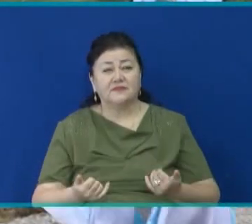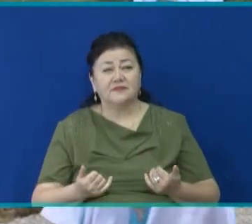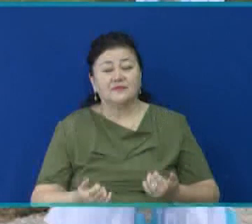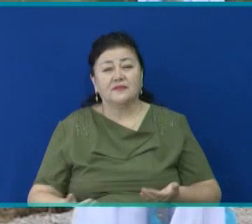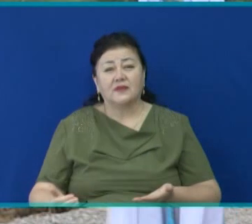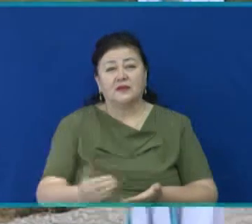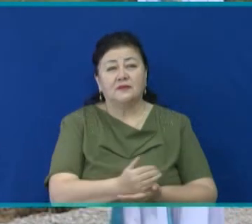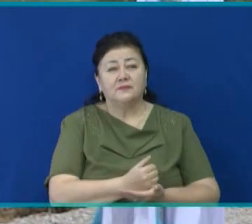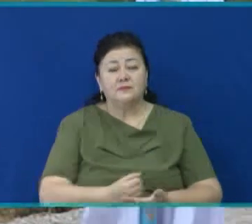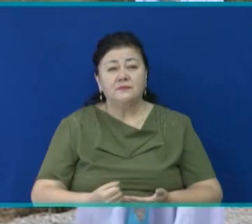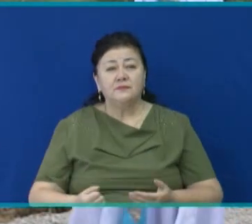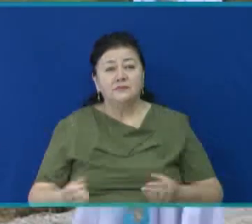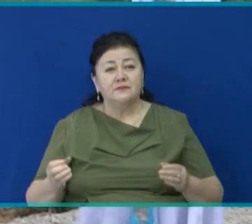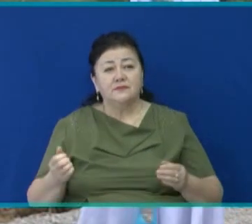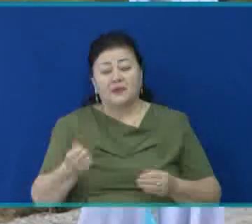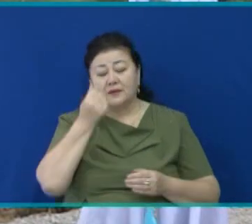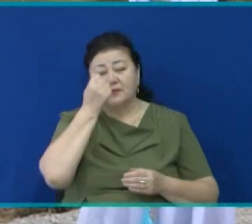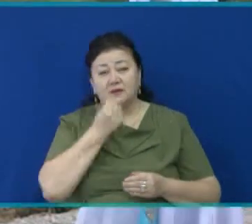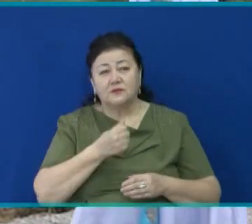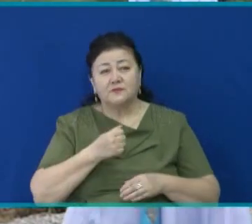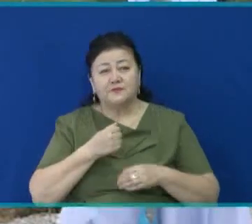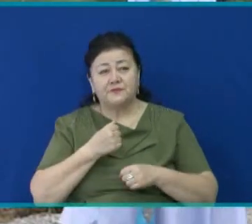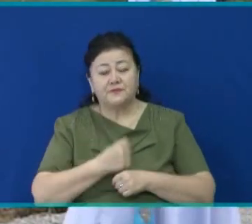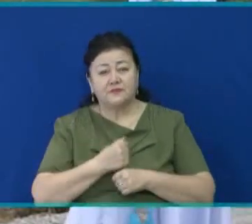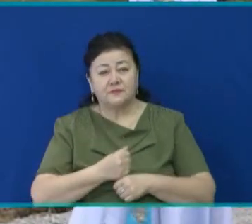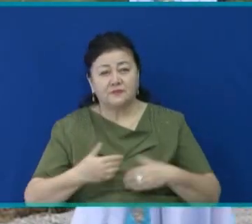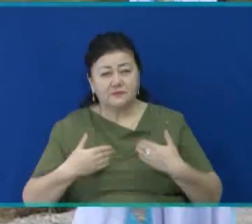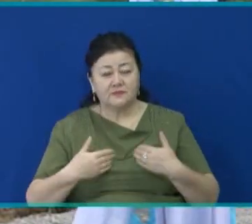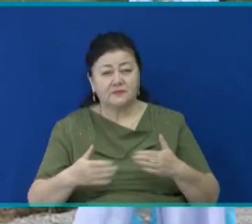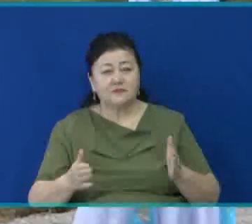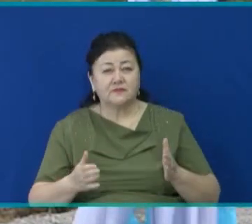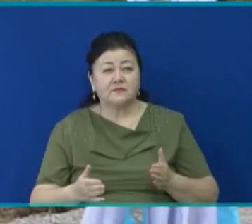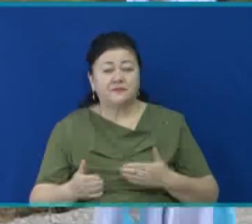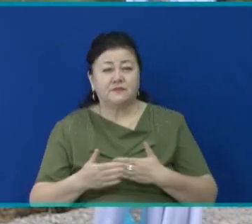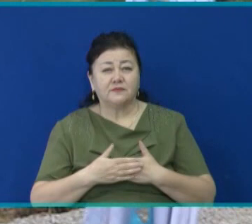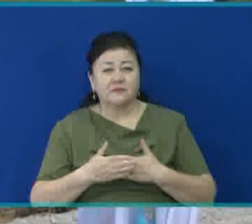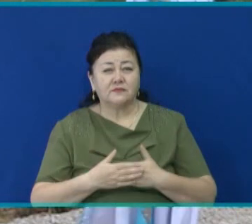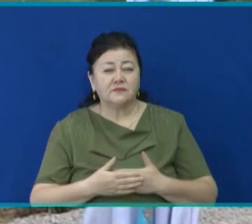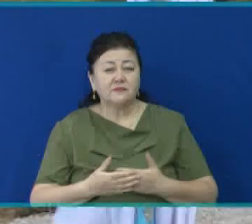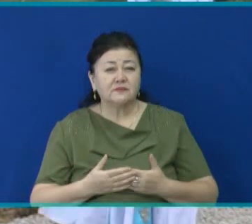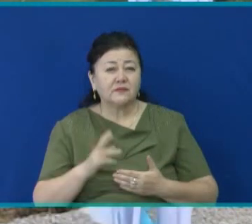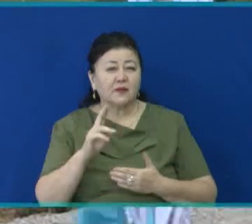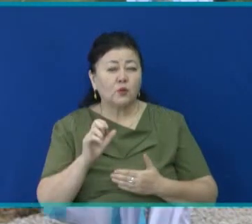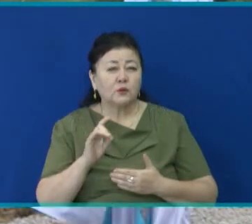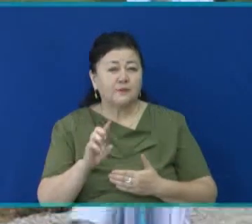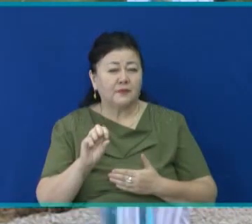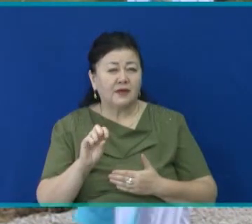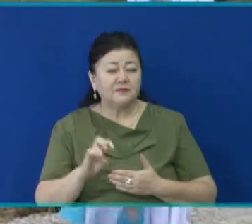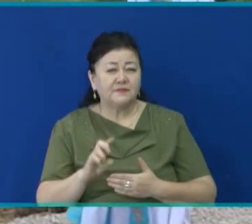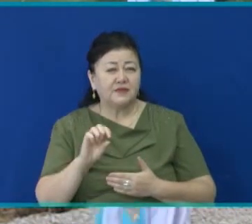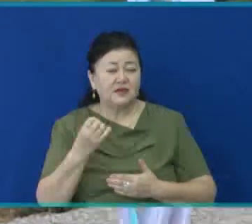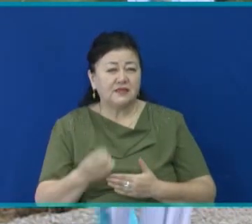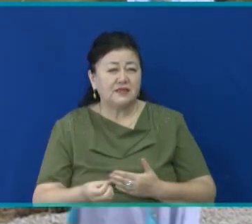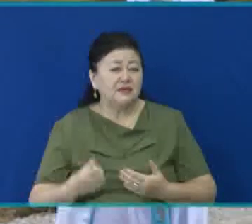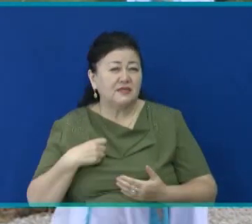Сегодня мы собрались на очень благое мероприятие, на открытие мечети в преддверии Курбан-Айта. В нашей религии строительство мечети является одним из